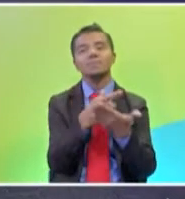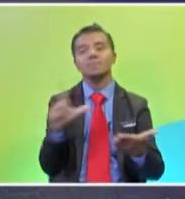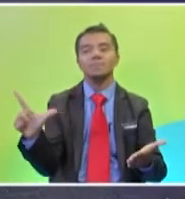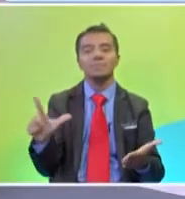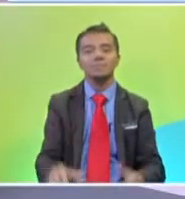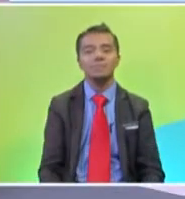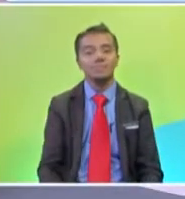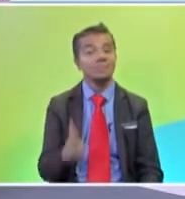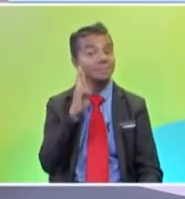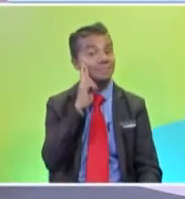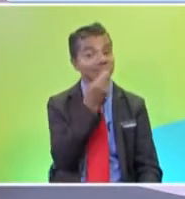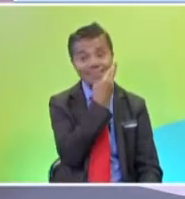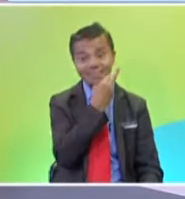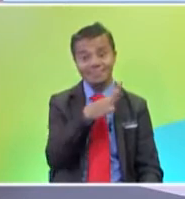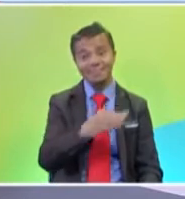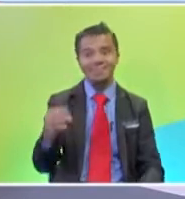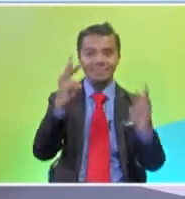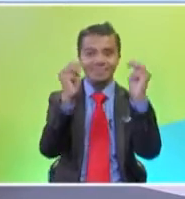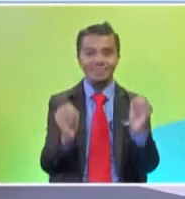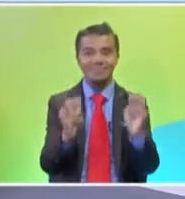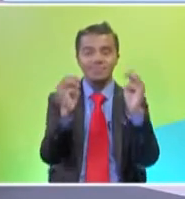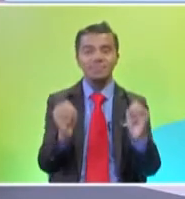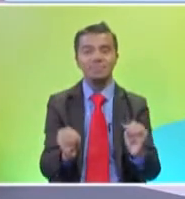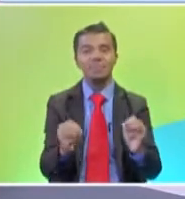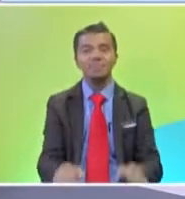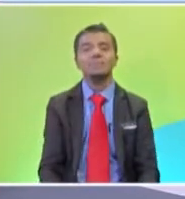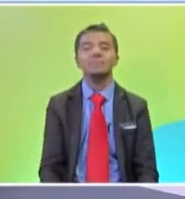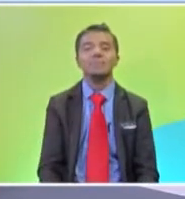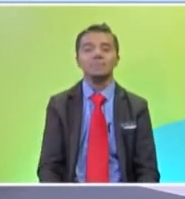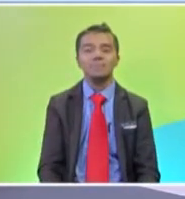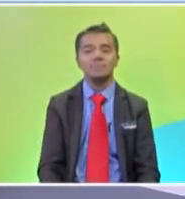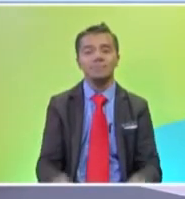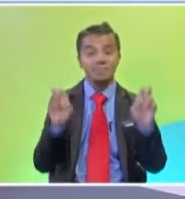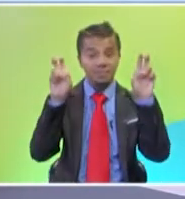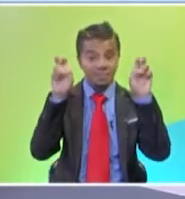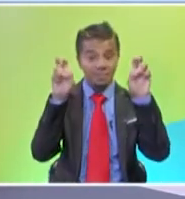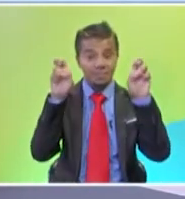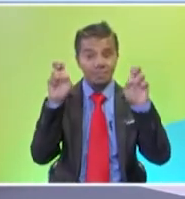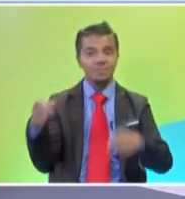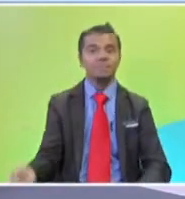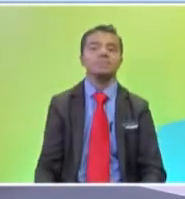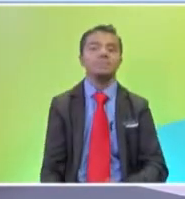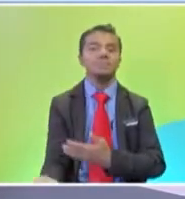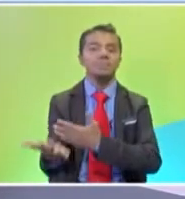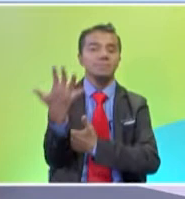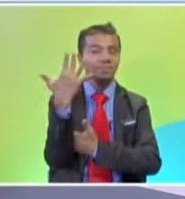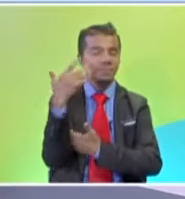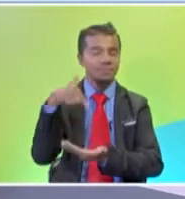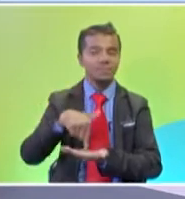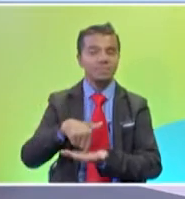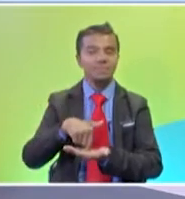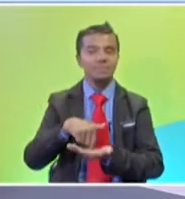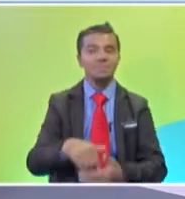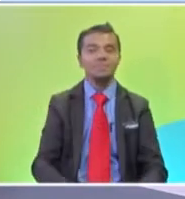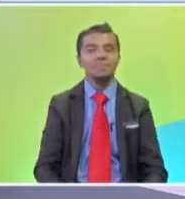juga anak-anak yang sedang menonton, juga anak-anak yang berada dalam Google Meet, tajuk kita pada hari ini sebenarnya sangat berkait dengan gimmick yang